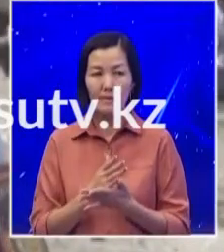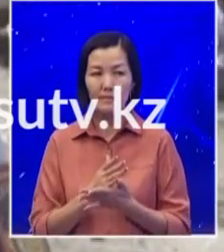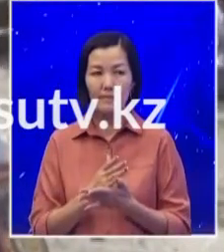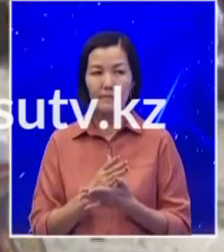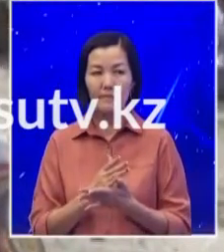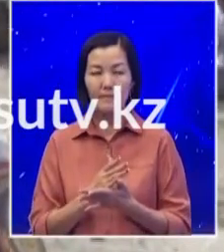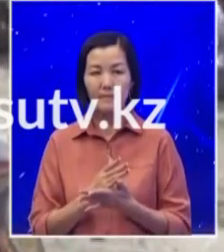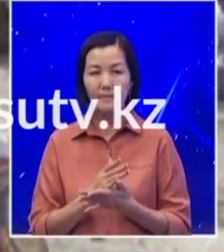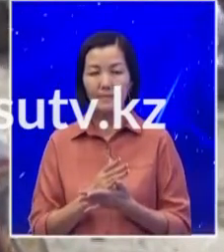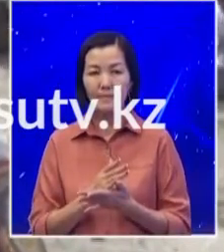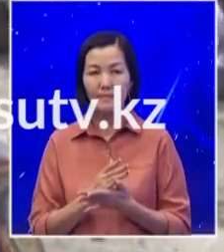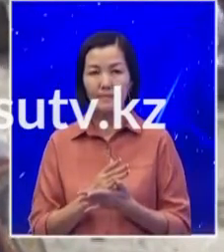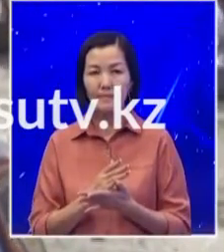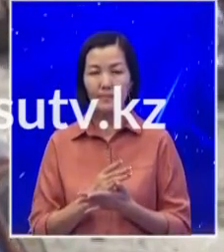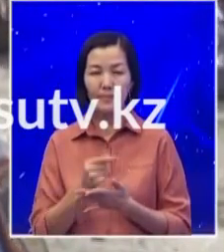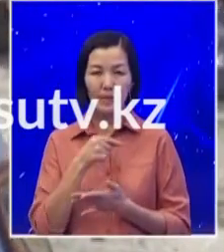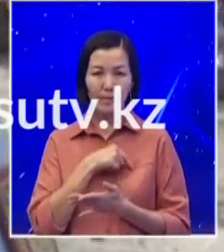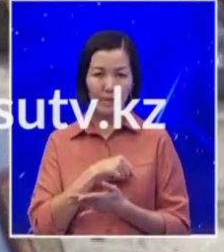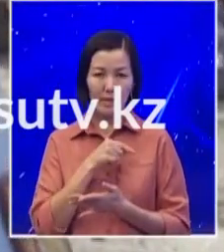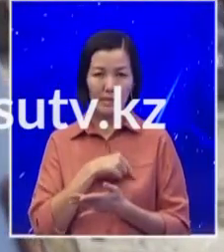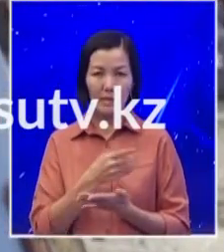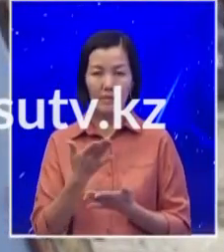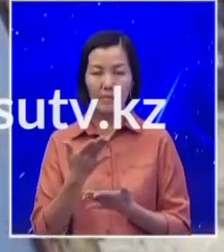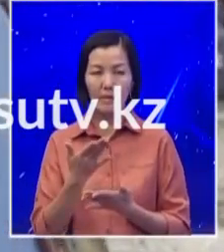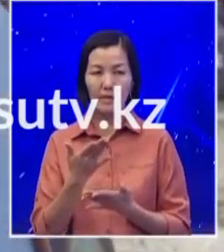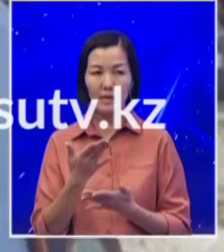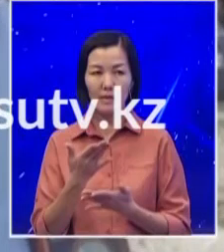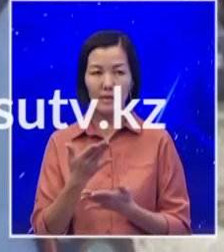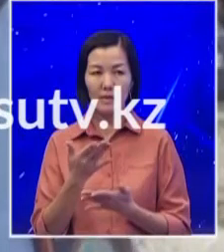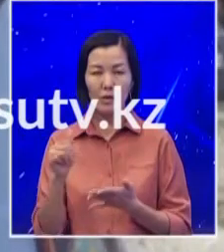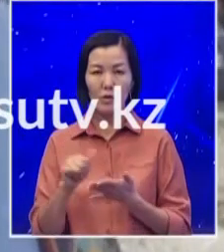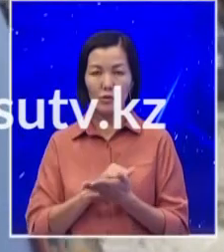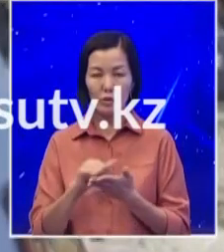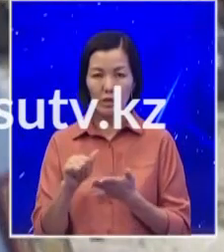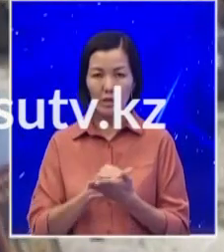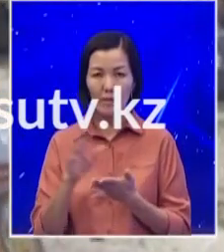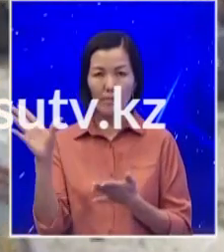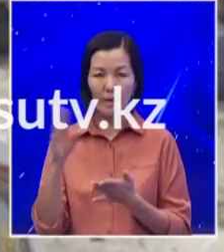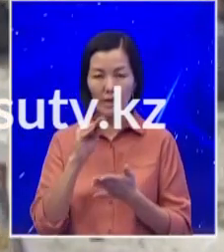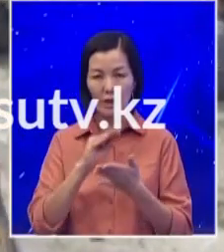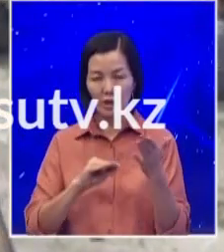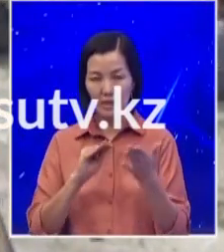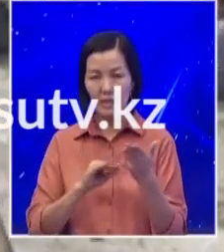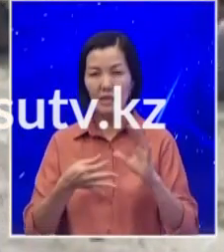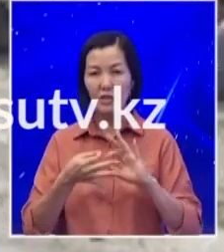сотқа мінездемесіне, сотқа барып документтер жіберген кезде көрсетіледі.